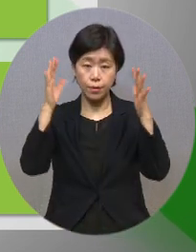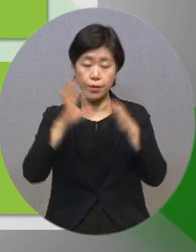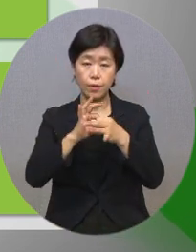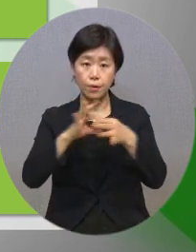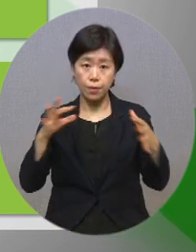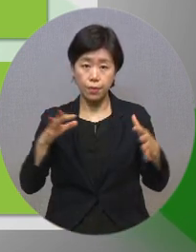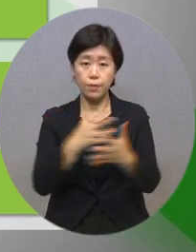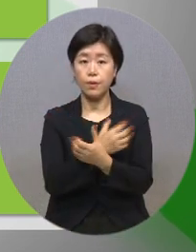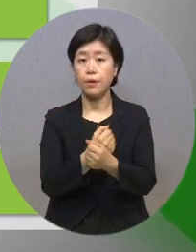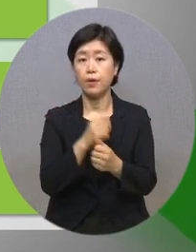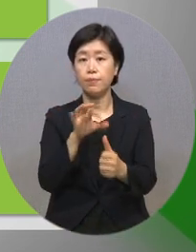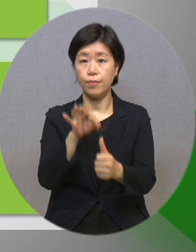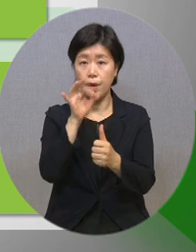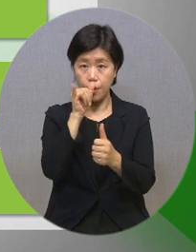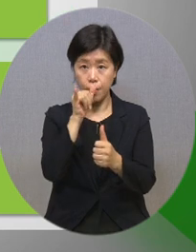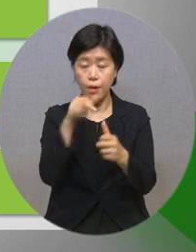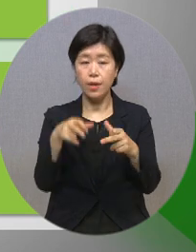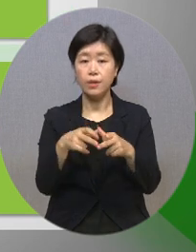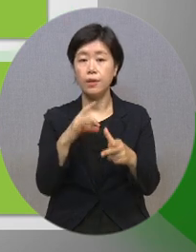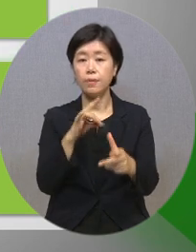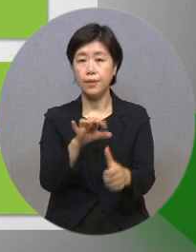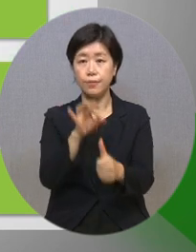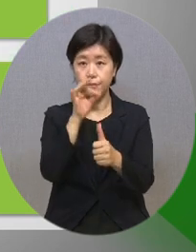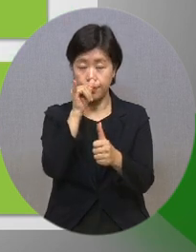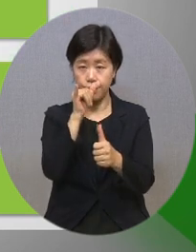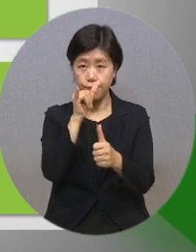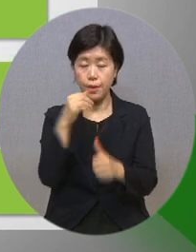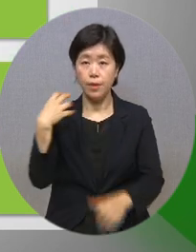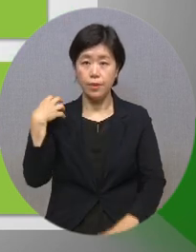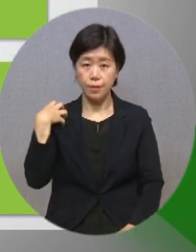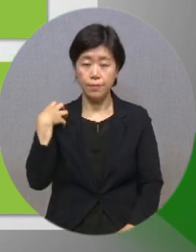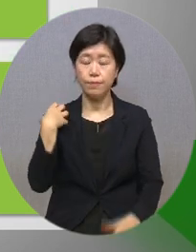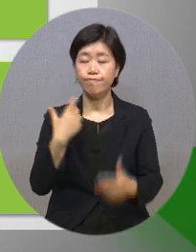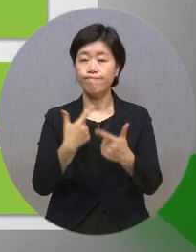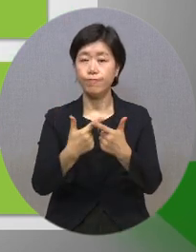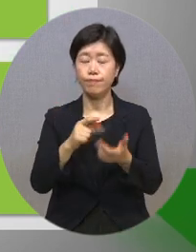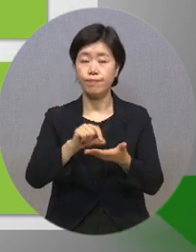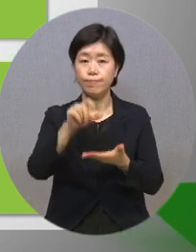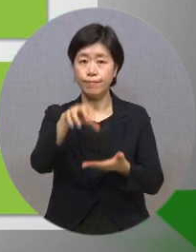모집합니다. 장애인만 채용하며 담당지사는 부산지사입니다.